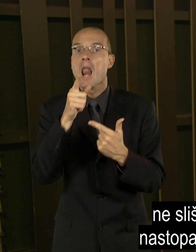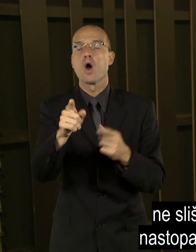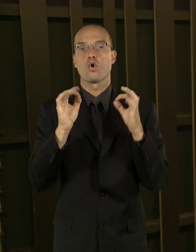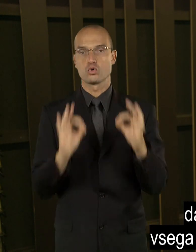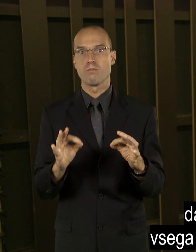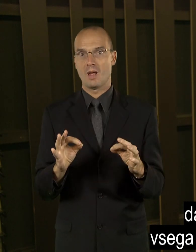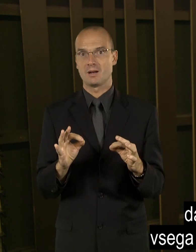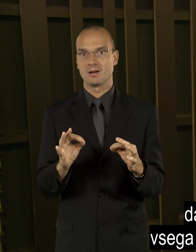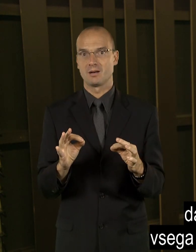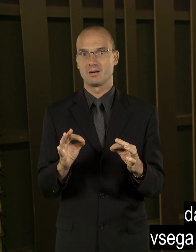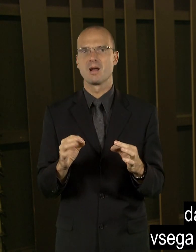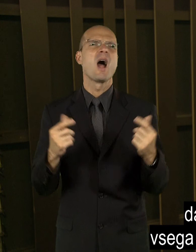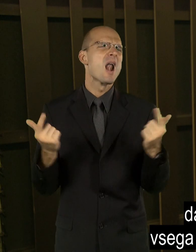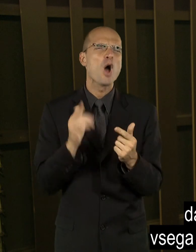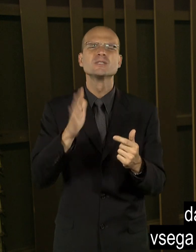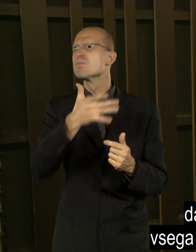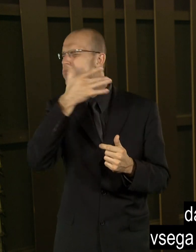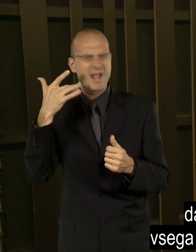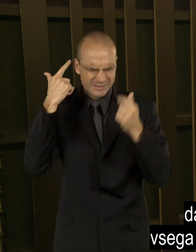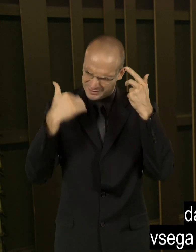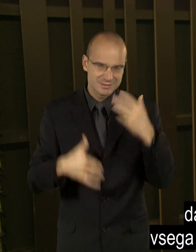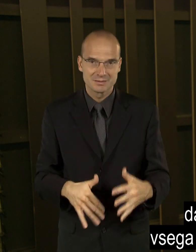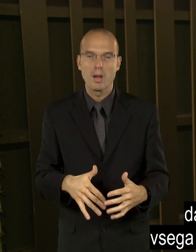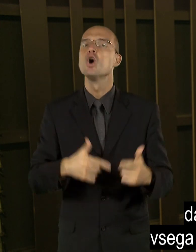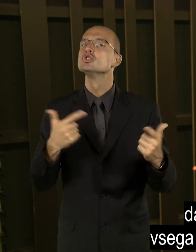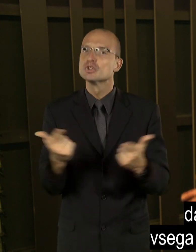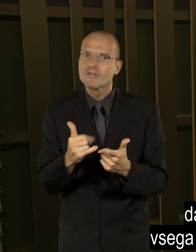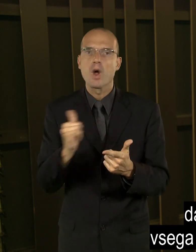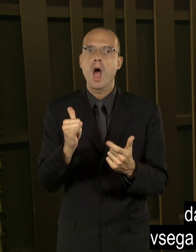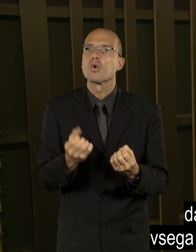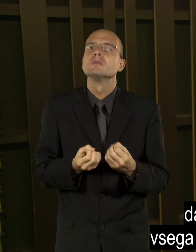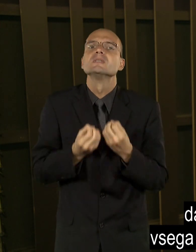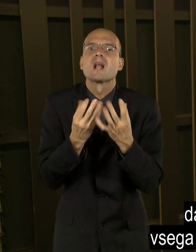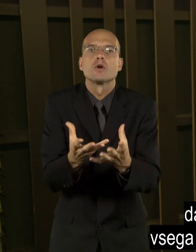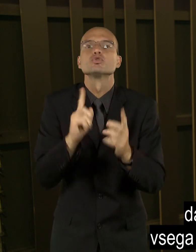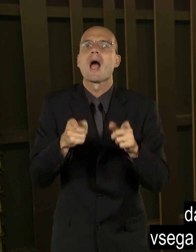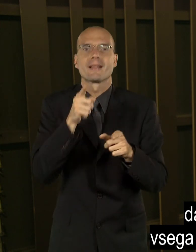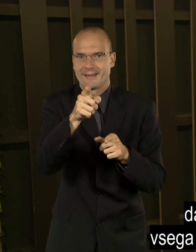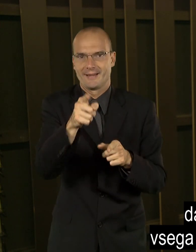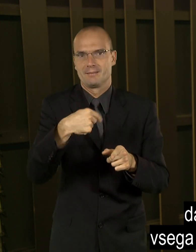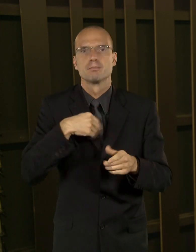dober. Da si lahko totalno brez vsega in še vedno lahko izraziš to, kar si.